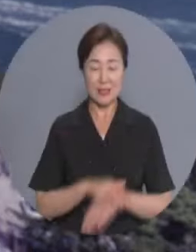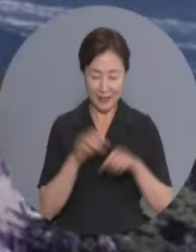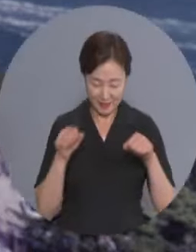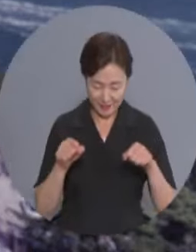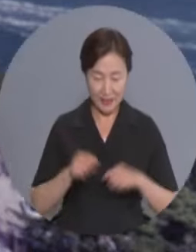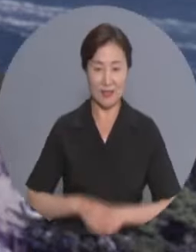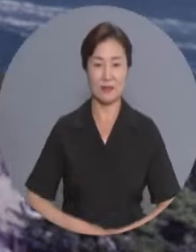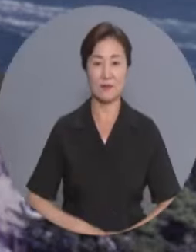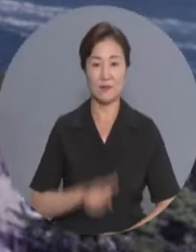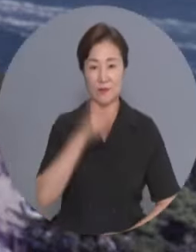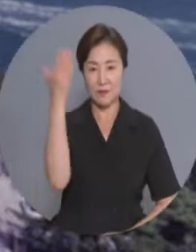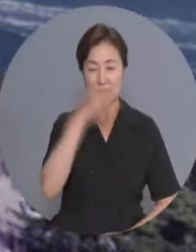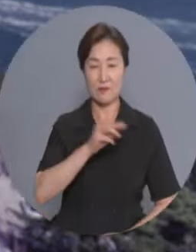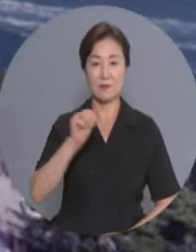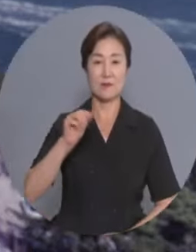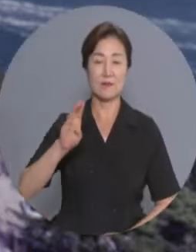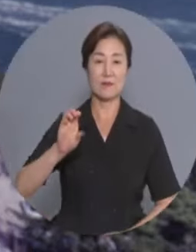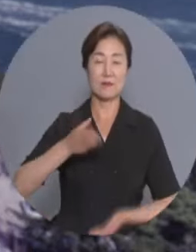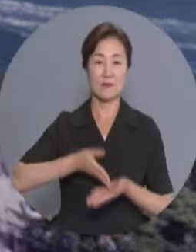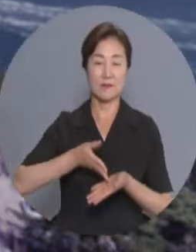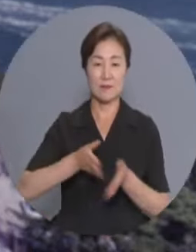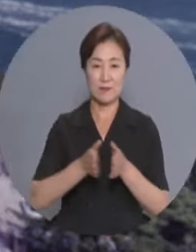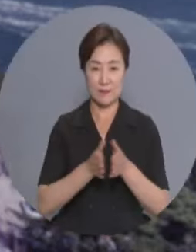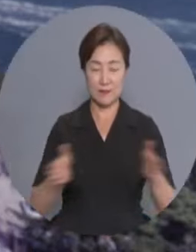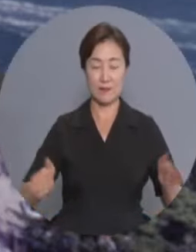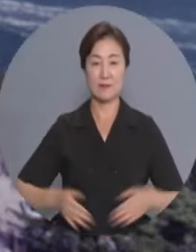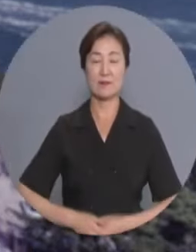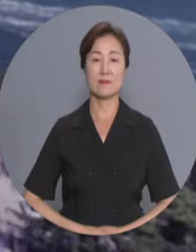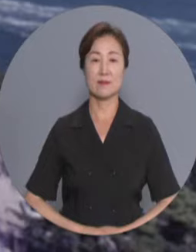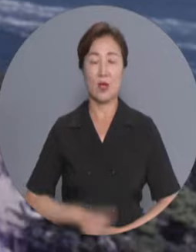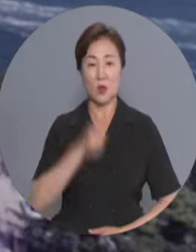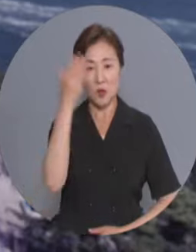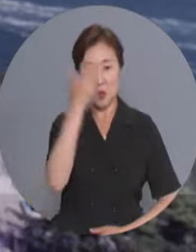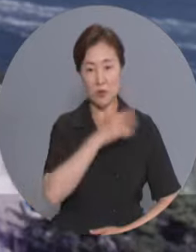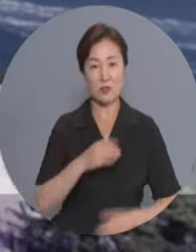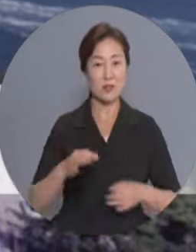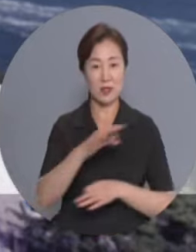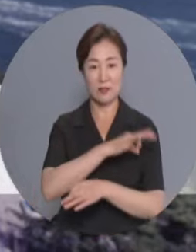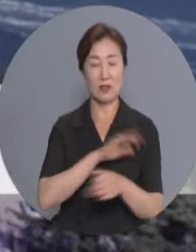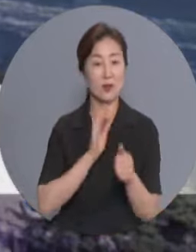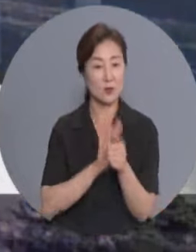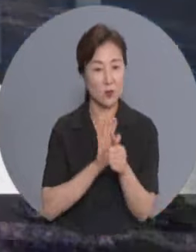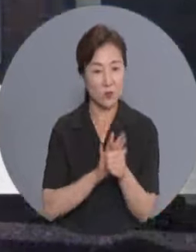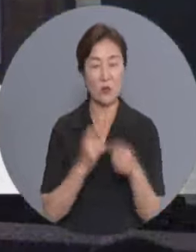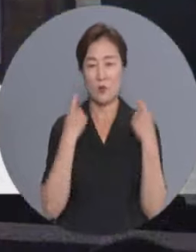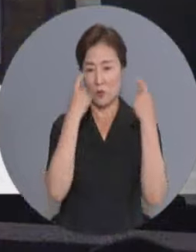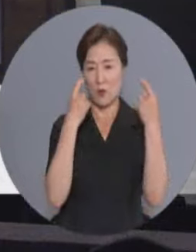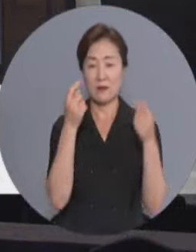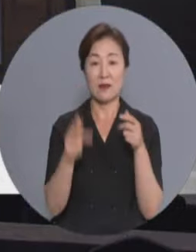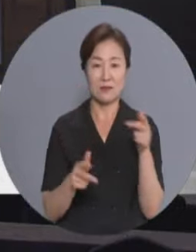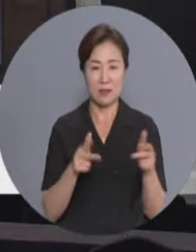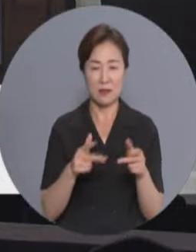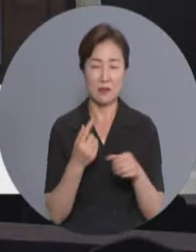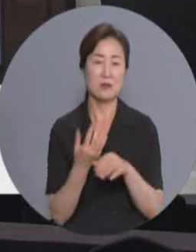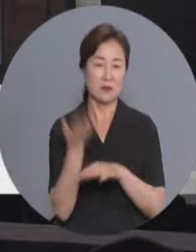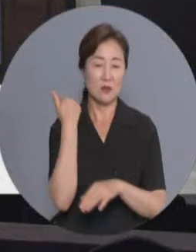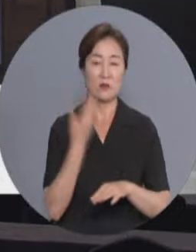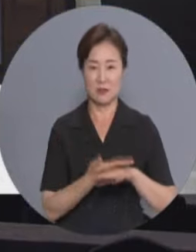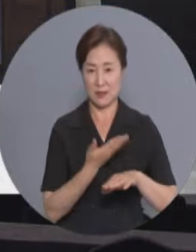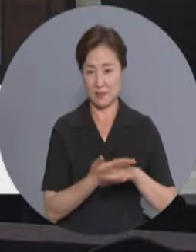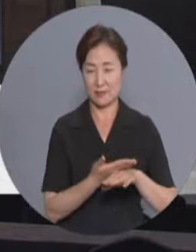여러분 안녕하십니까 여수 NBC 뉴스 데스크입니다 여수 경제를 뒷받침하고 있는 관광 산업이 예전같지